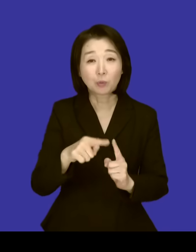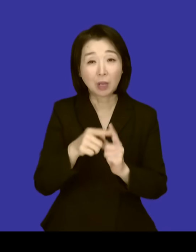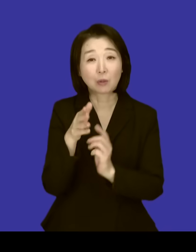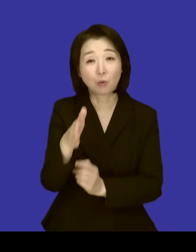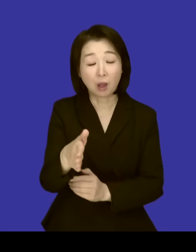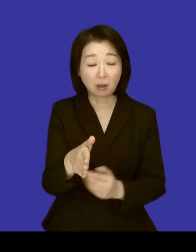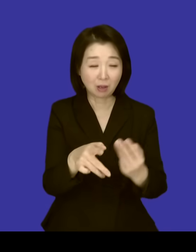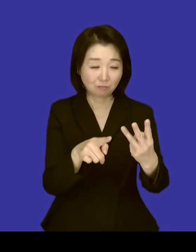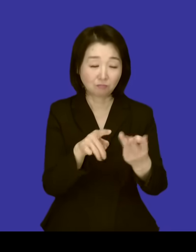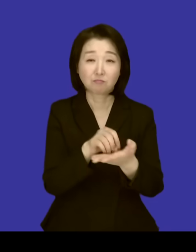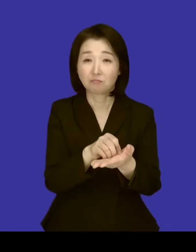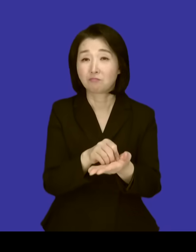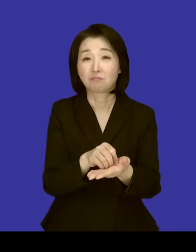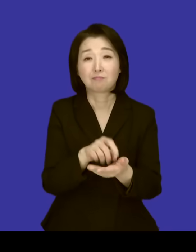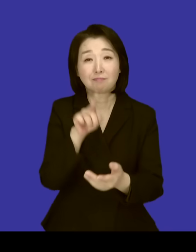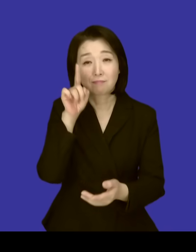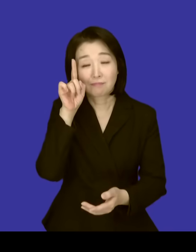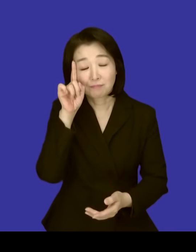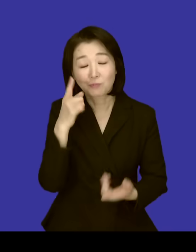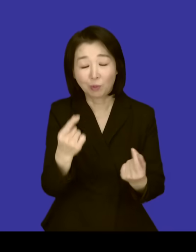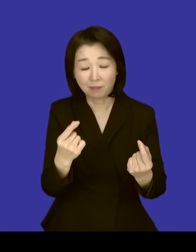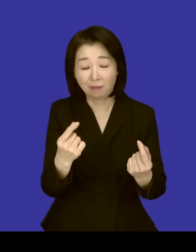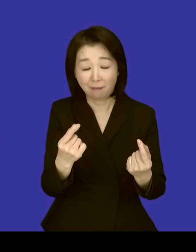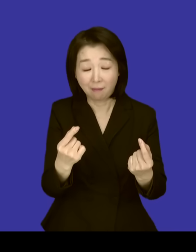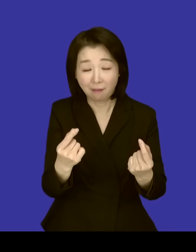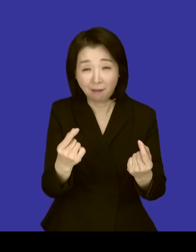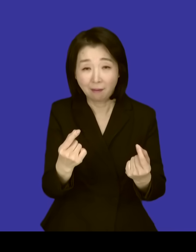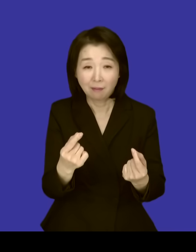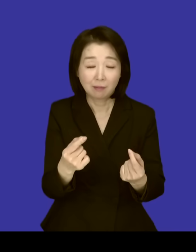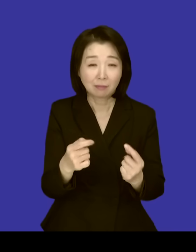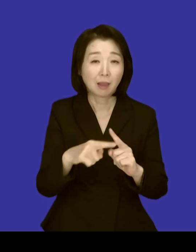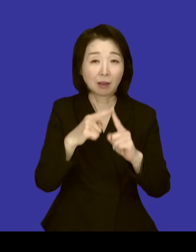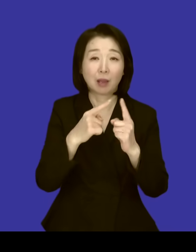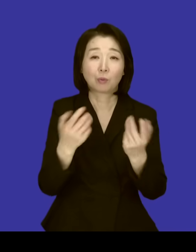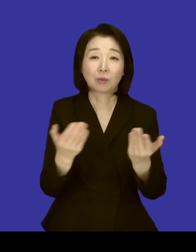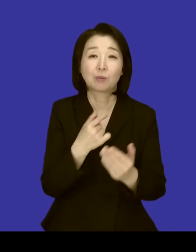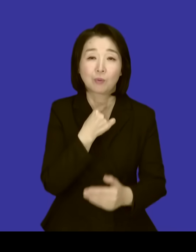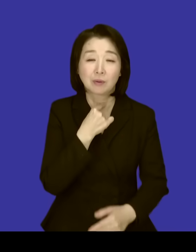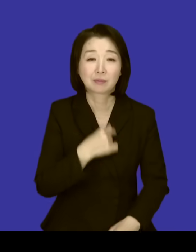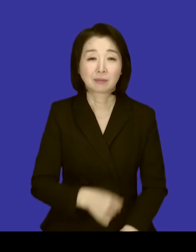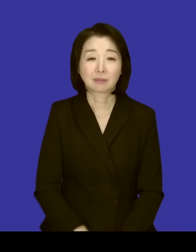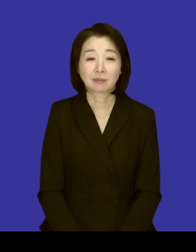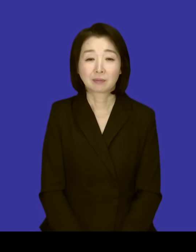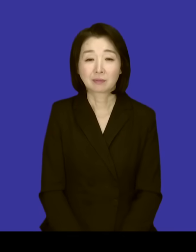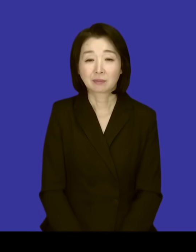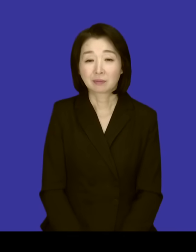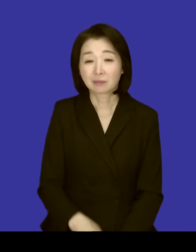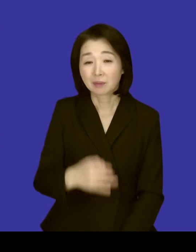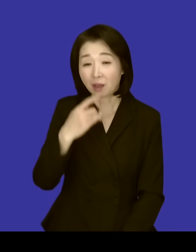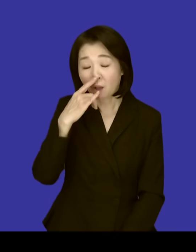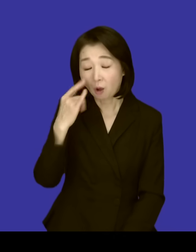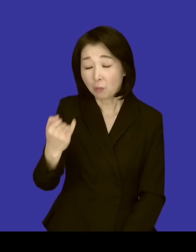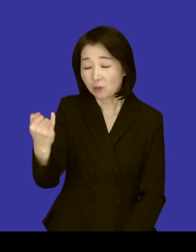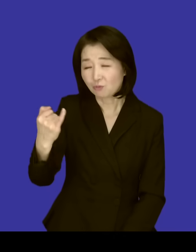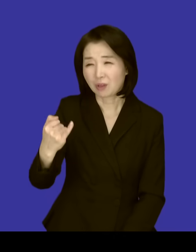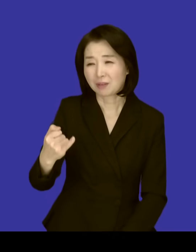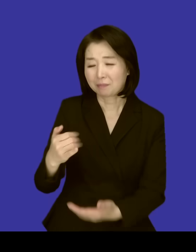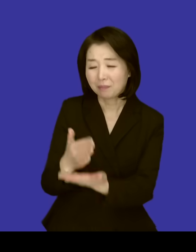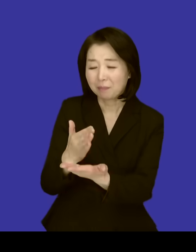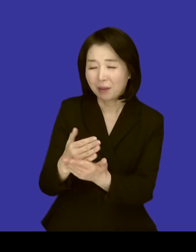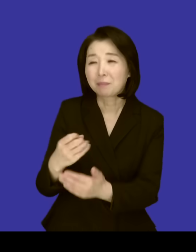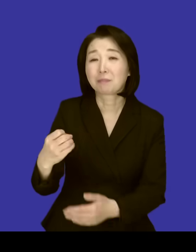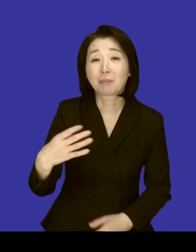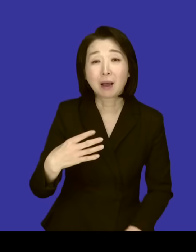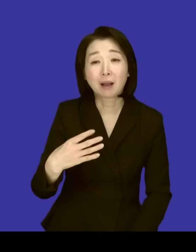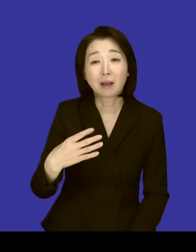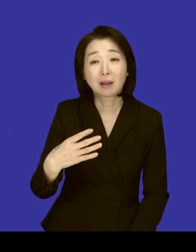그때, 오. 이제 간호사 하겠다고. 네, 근데 이제 그 그 당시, 모습을 보고. 근데 어머니랑 누나는 말렸죠, 사실.